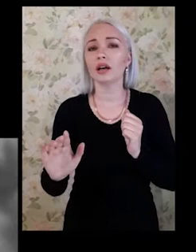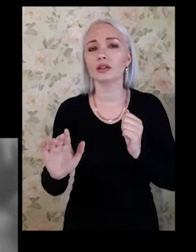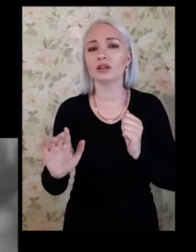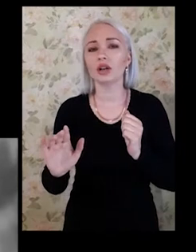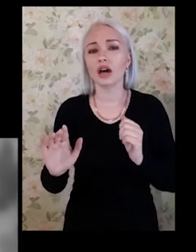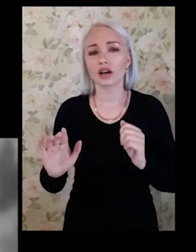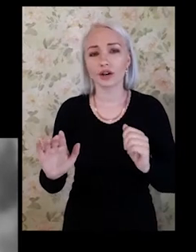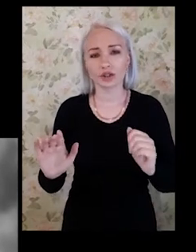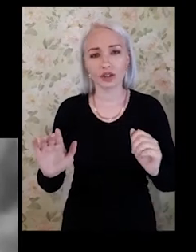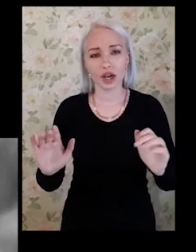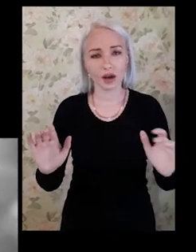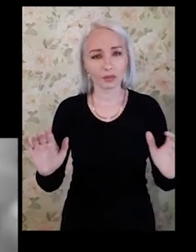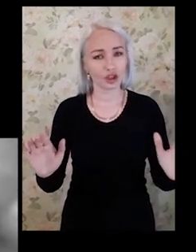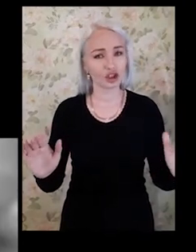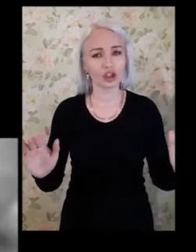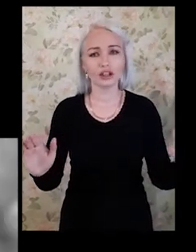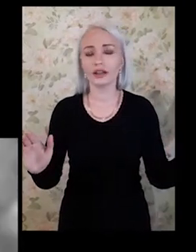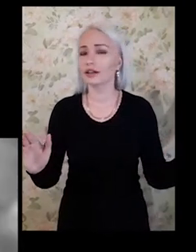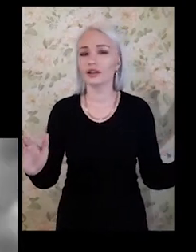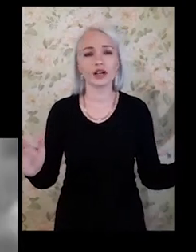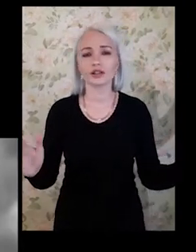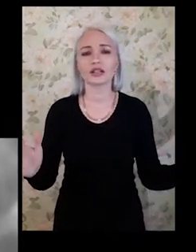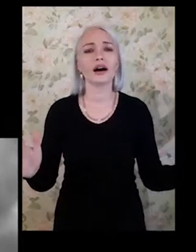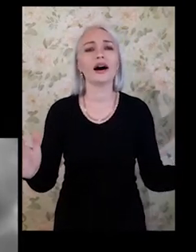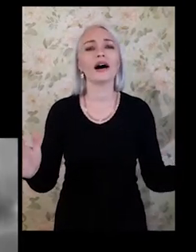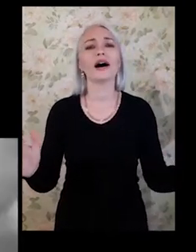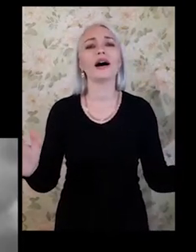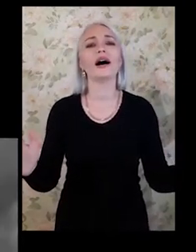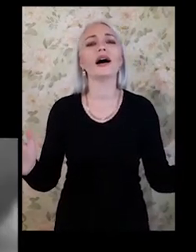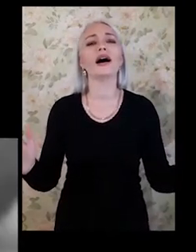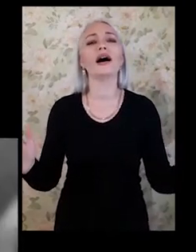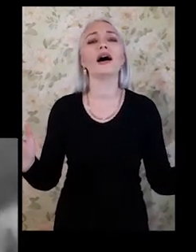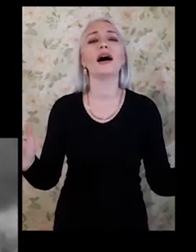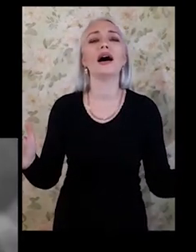много лет, как все пришли